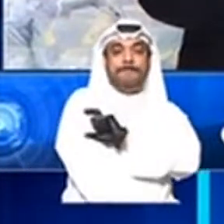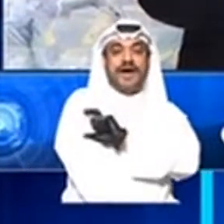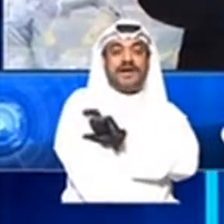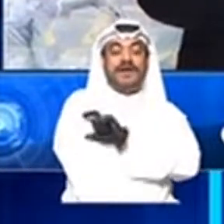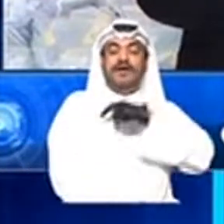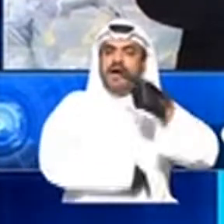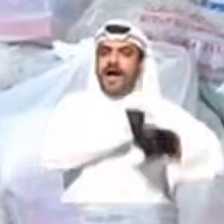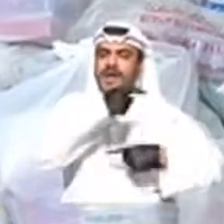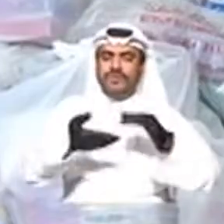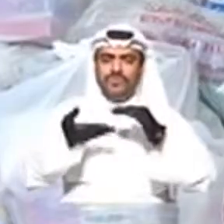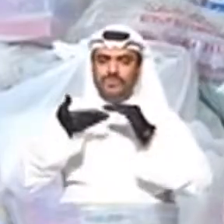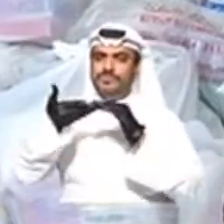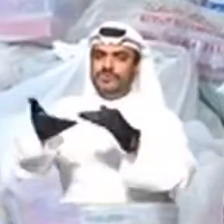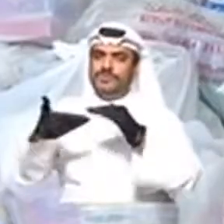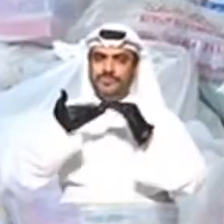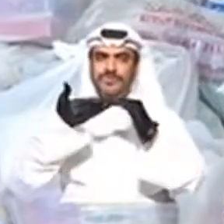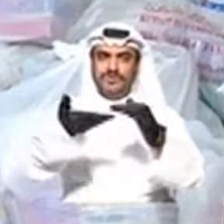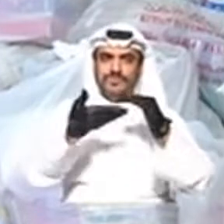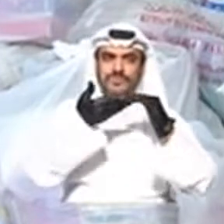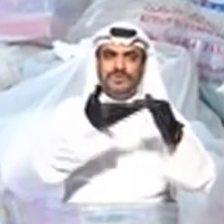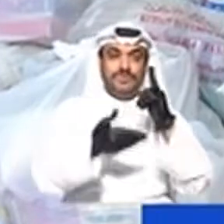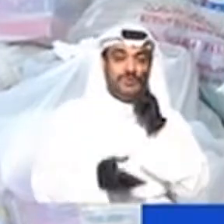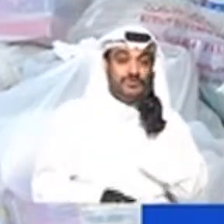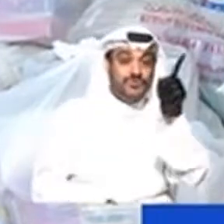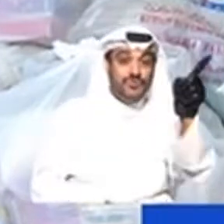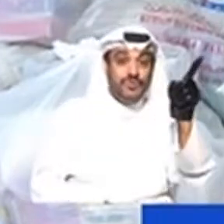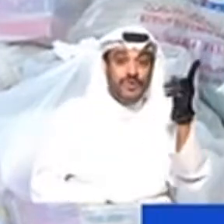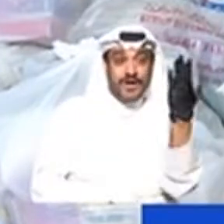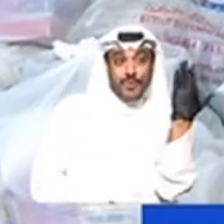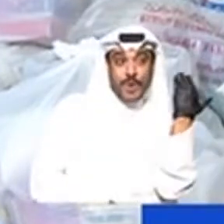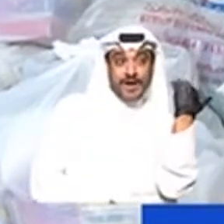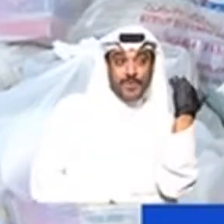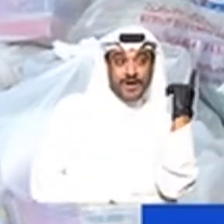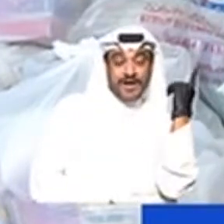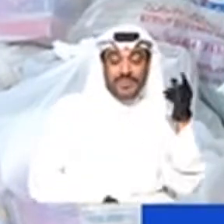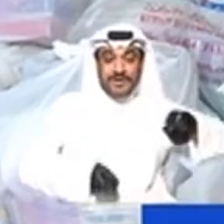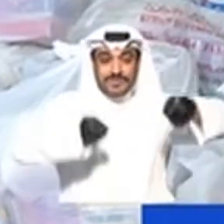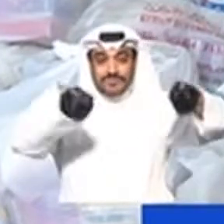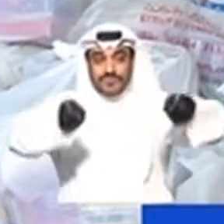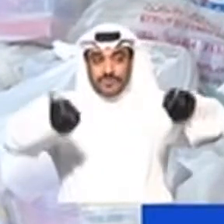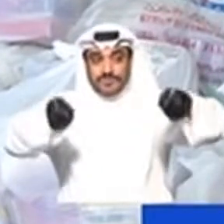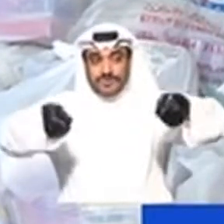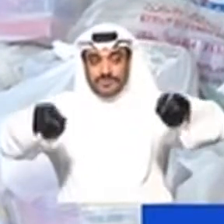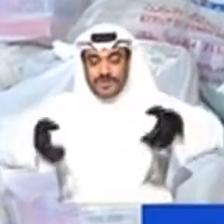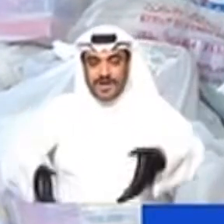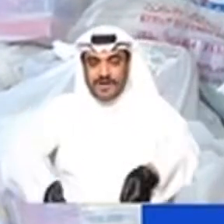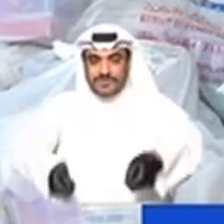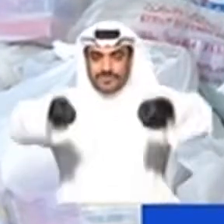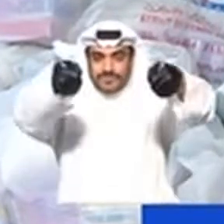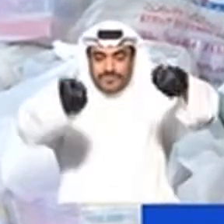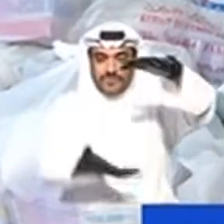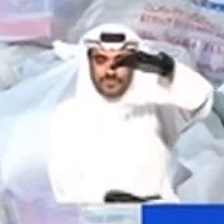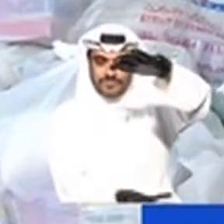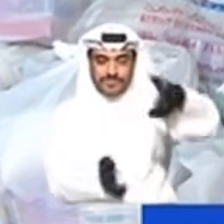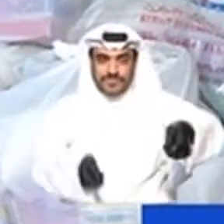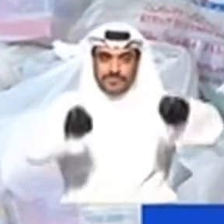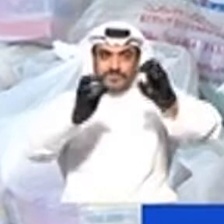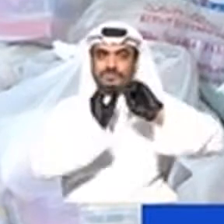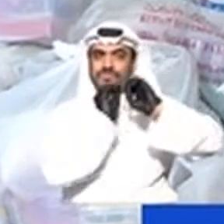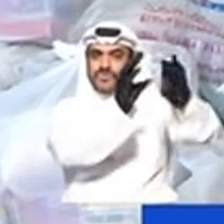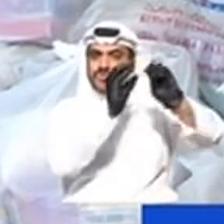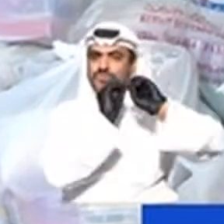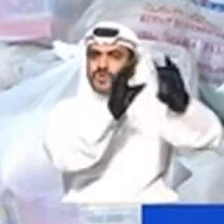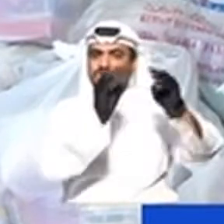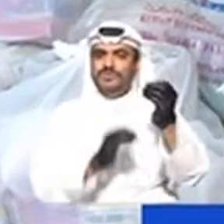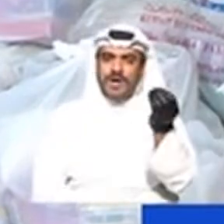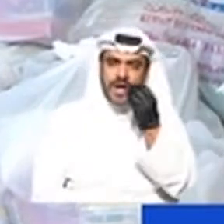تفاصيله في دولة الكويت، ودائما جمعية الهلال الأحمر الكويتي عودتنا بأنها تبذل قصارى جهدها في سبيل